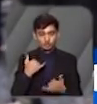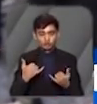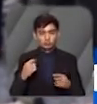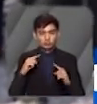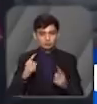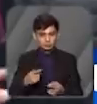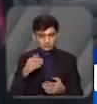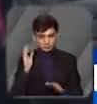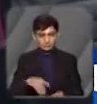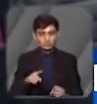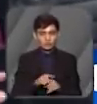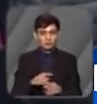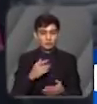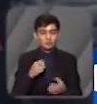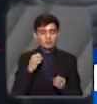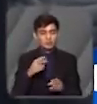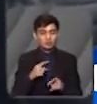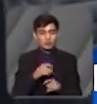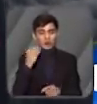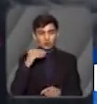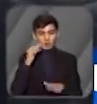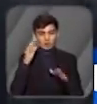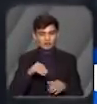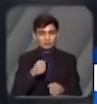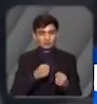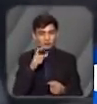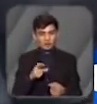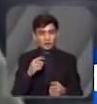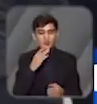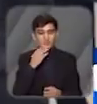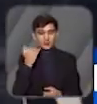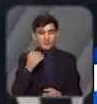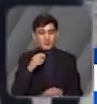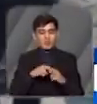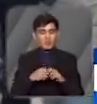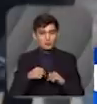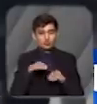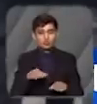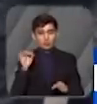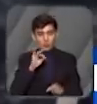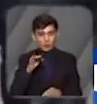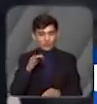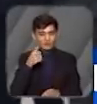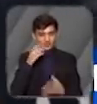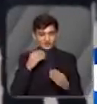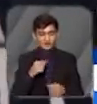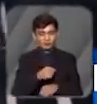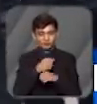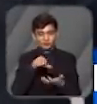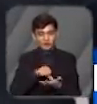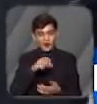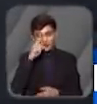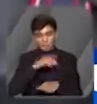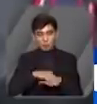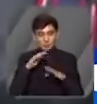атып тастады. Күні кешеде ақтөбелік жүргізушілер шетелдік нөмірі бар көліктердің мәселесін шешіп беруді сұрап, облыстық әкімдіктің алдында тағы